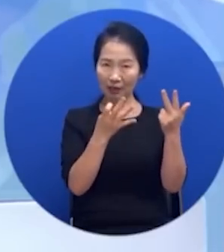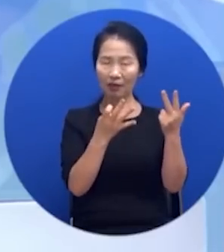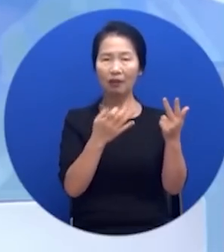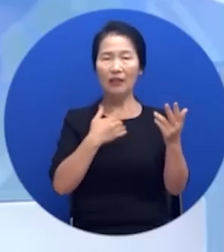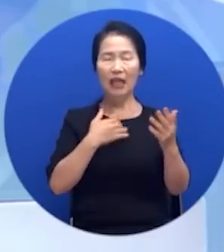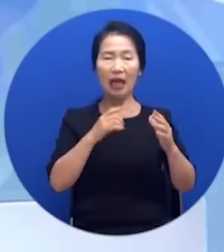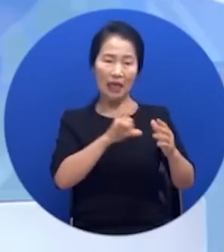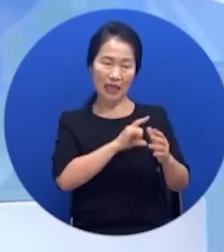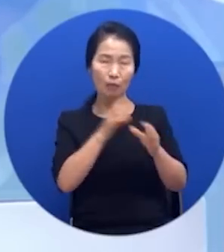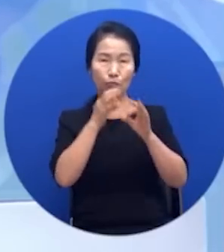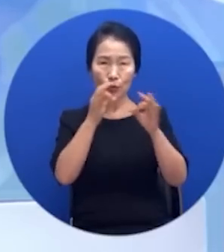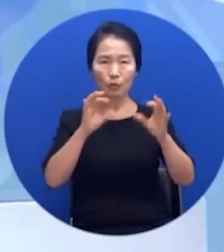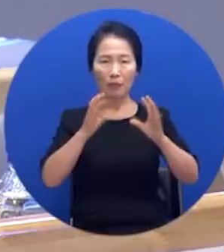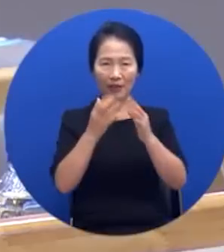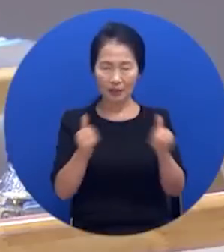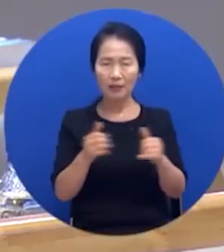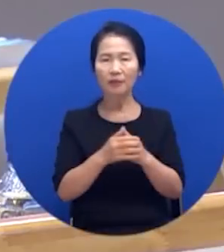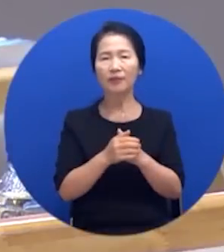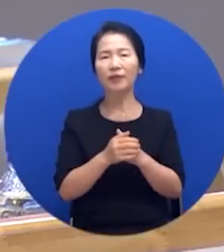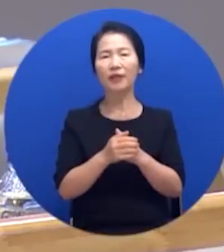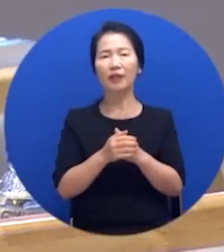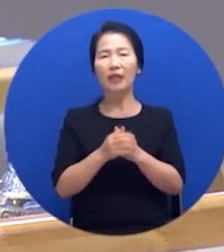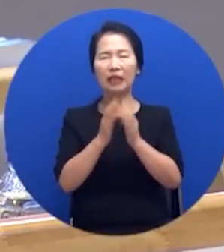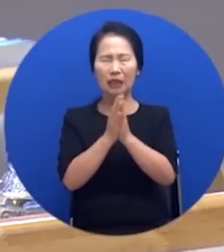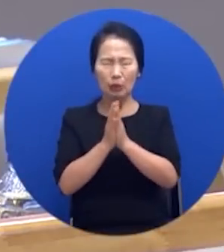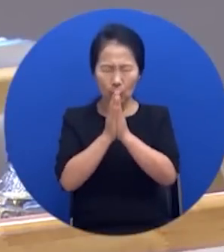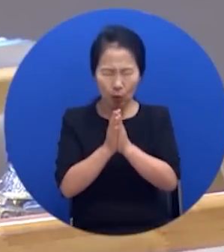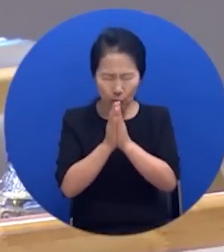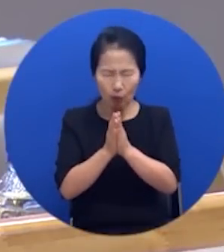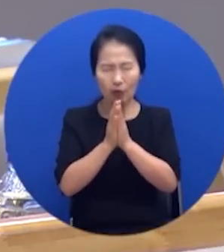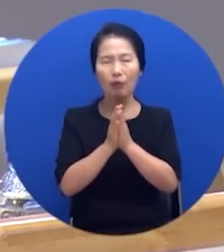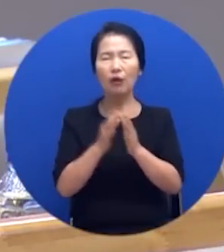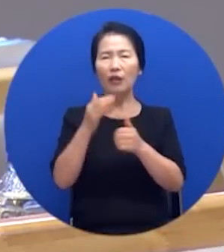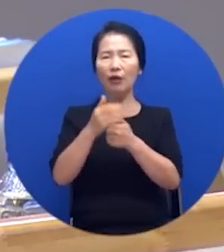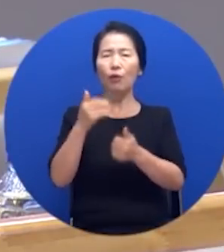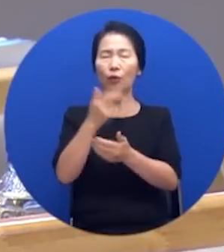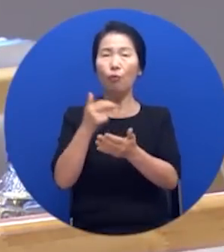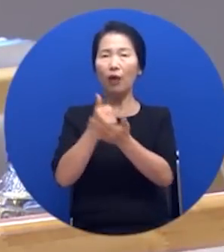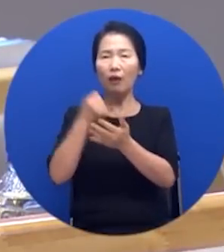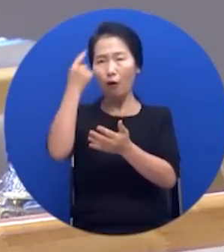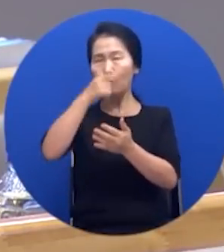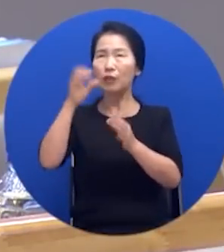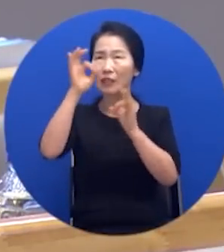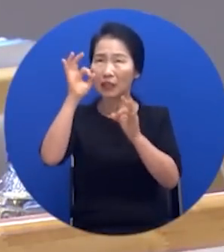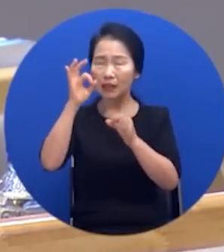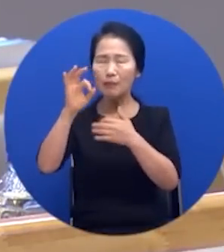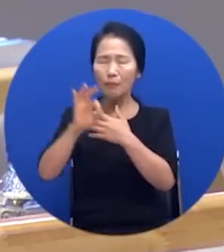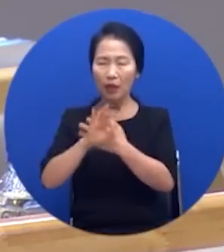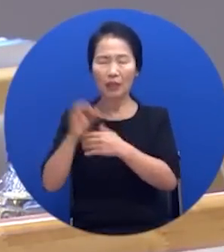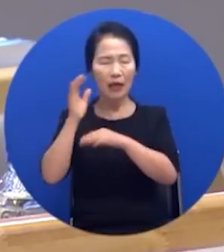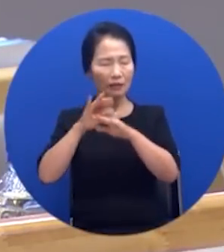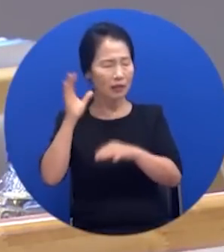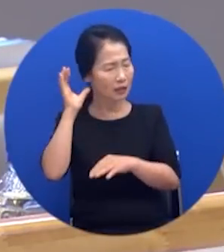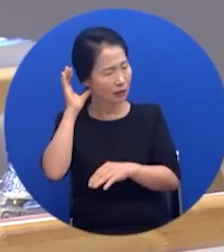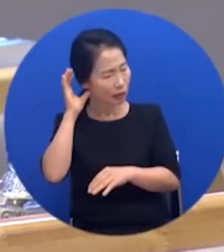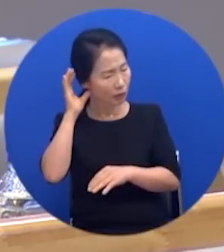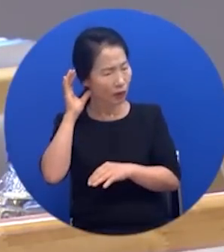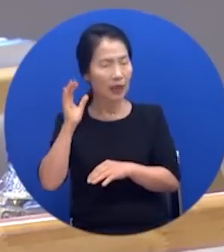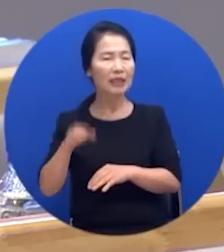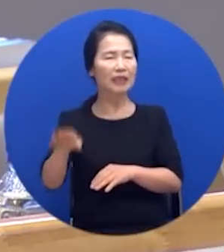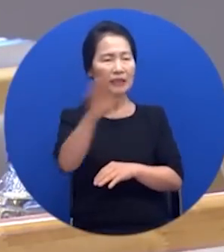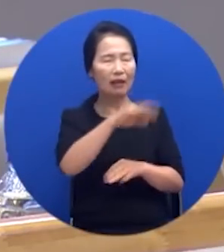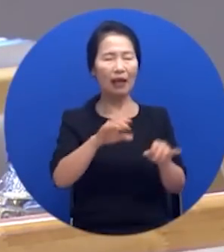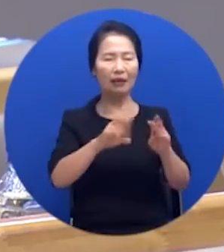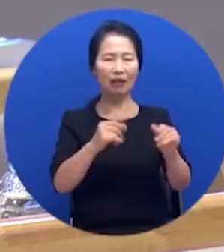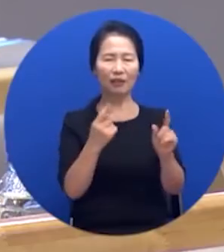이름으로 일컫는 내 백성이 기도하여 내 얼굴을 찾으면 내가 하늘에서 듣고 그들의 땅을